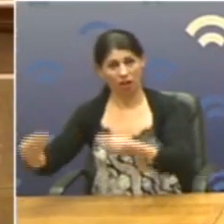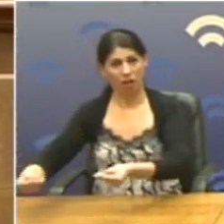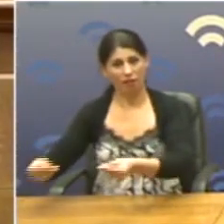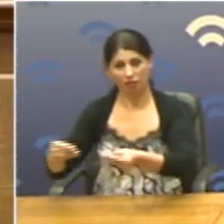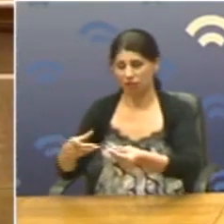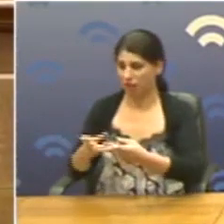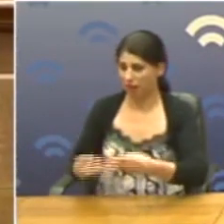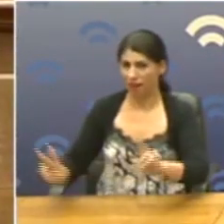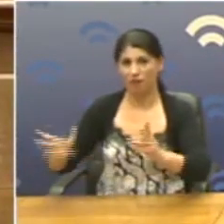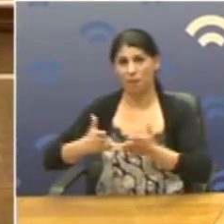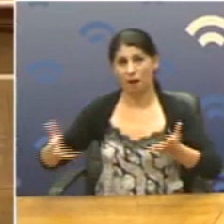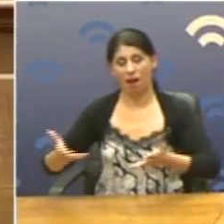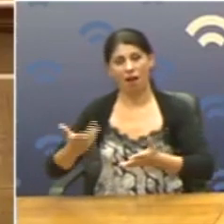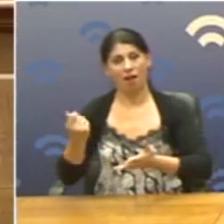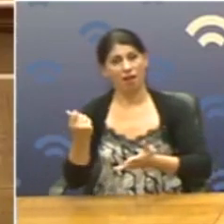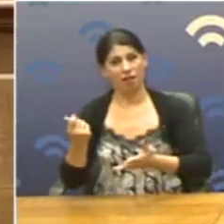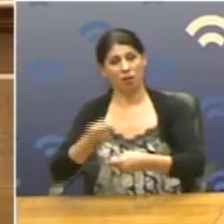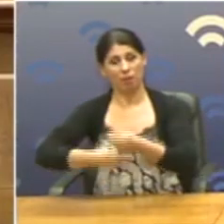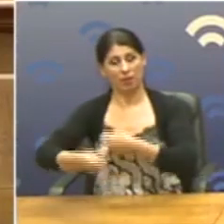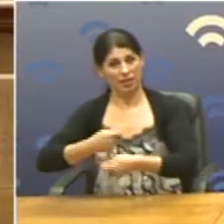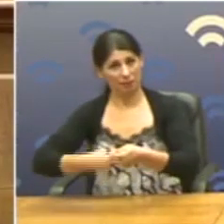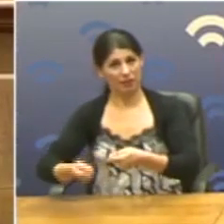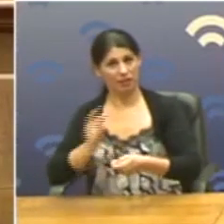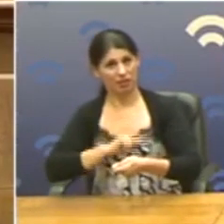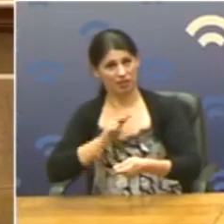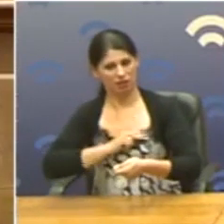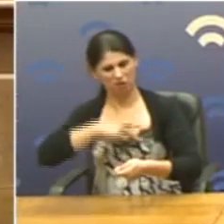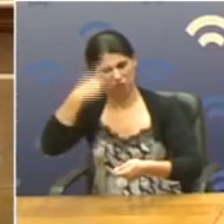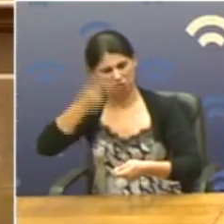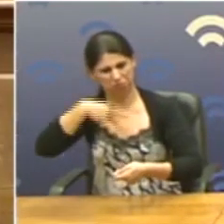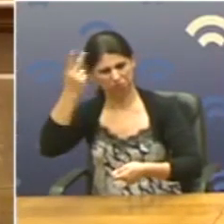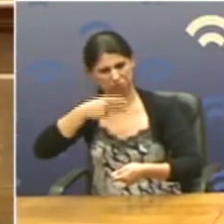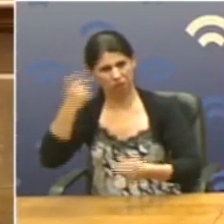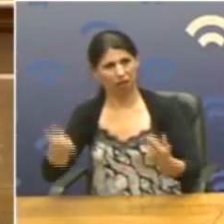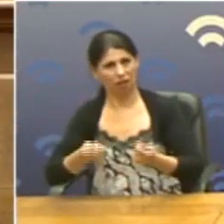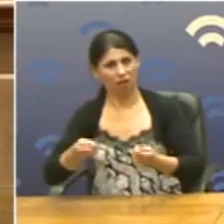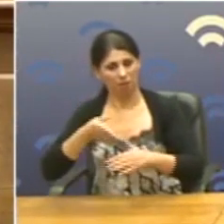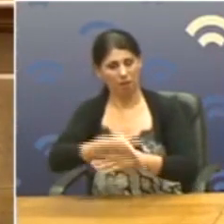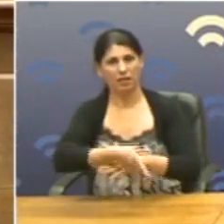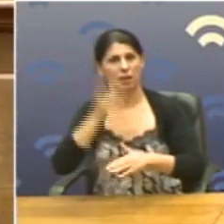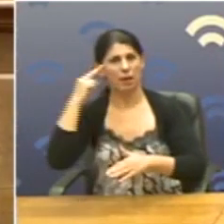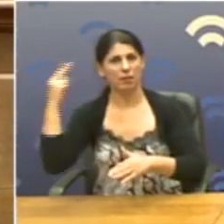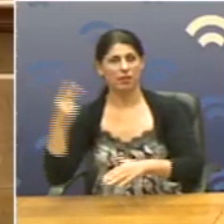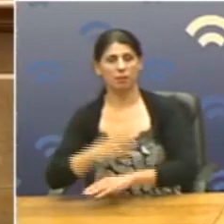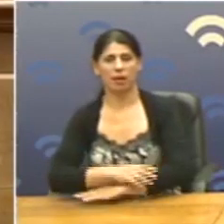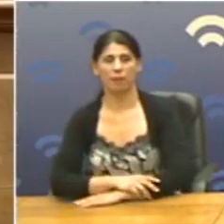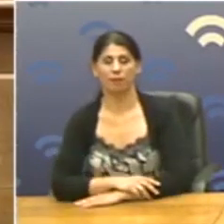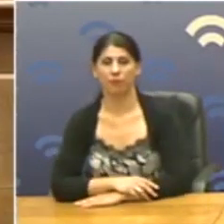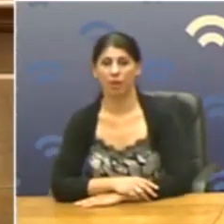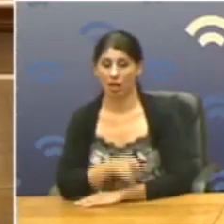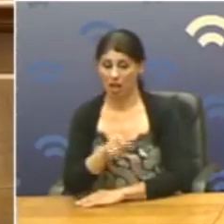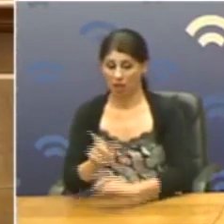μεγάλα οικονομικά επιχειρηματικά συμφέροντα να αλωνίζουν μέσα στα πανεπιστήμια. Άσυλο